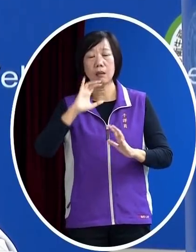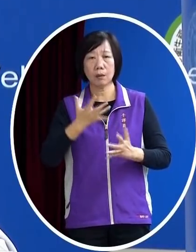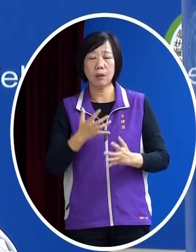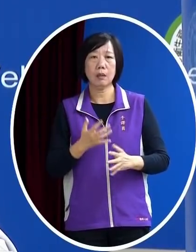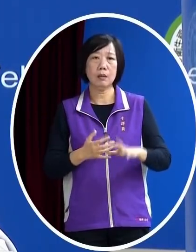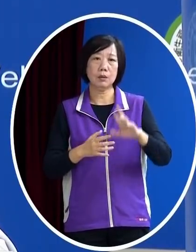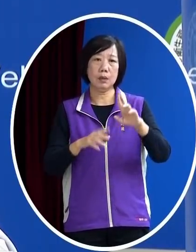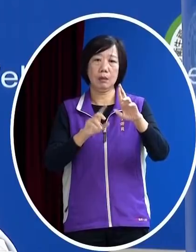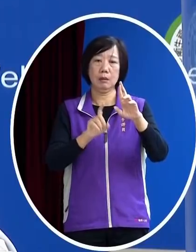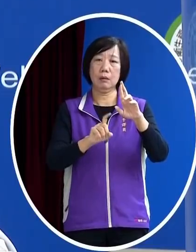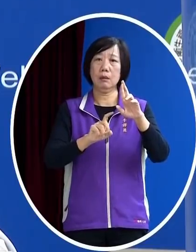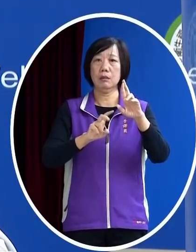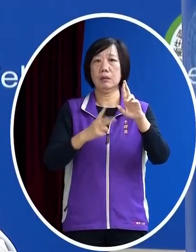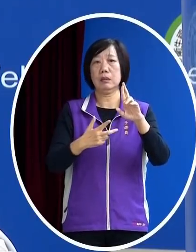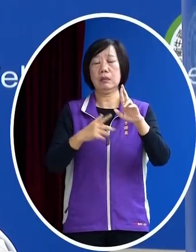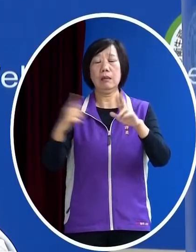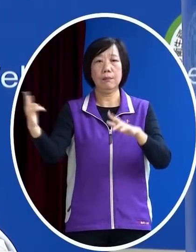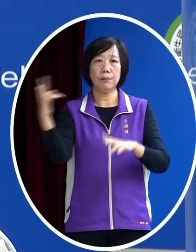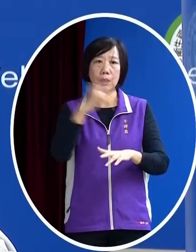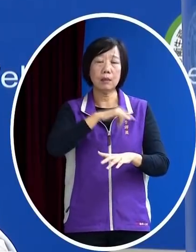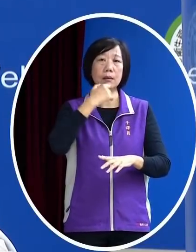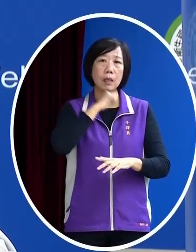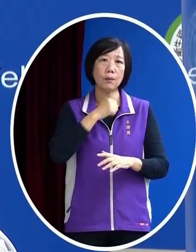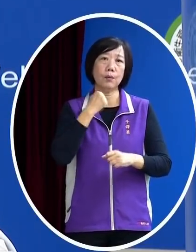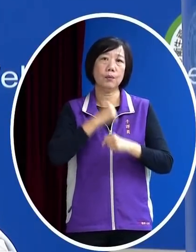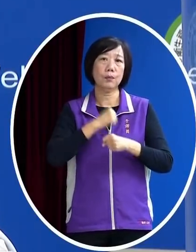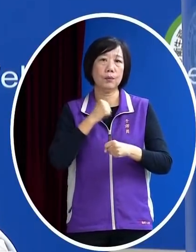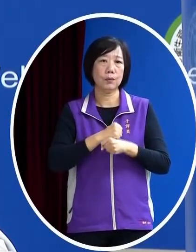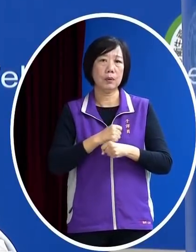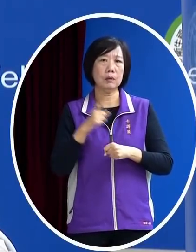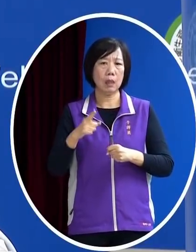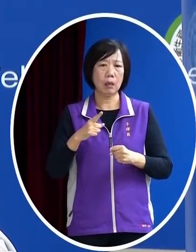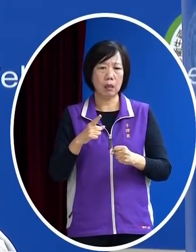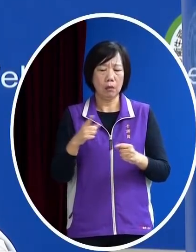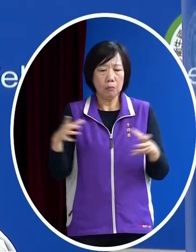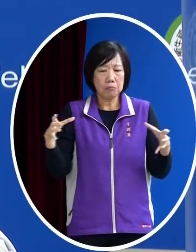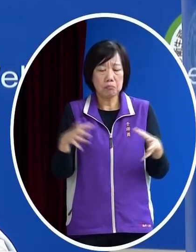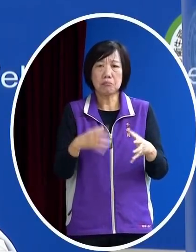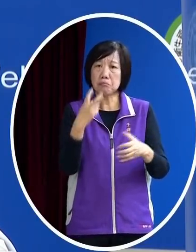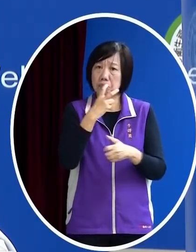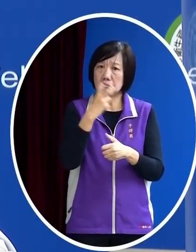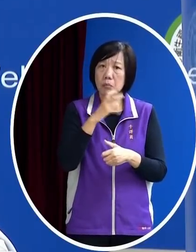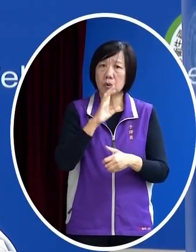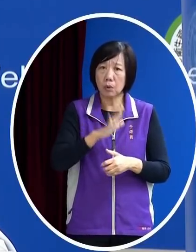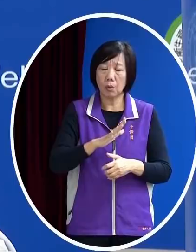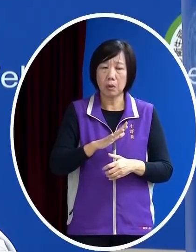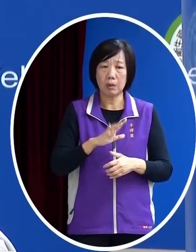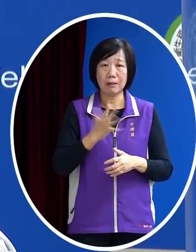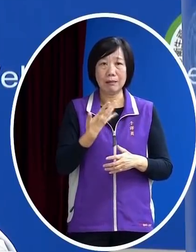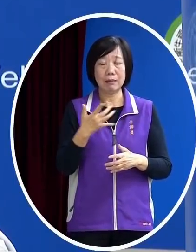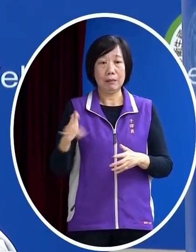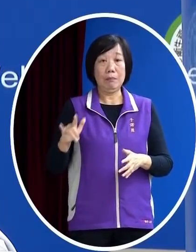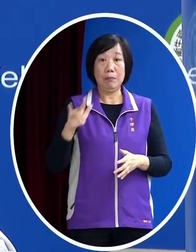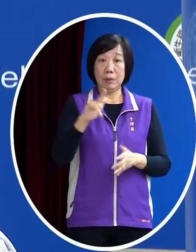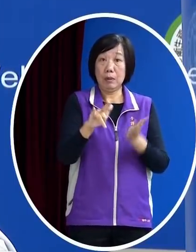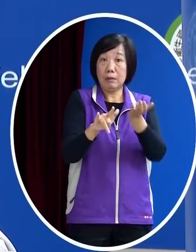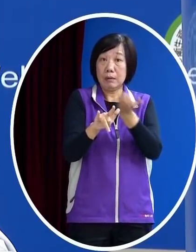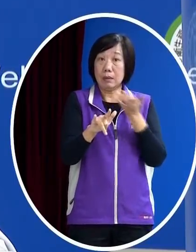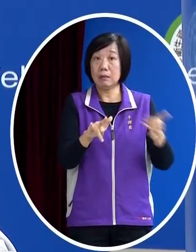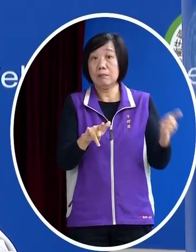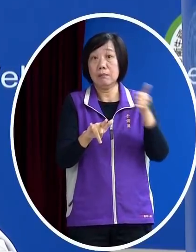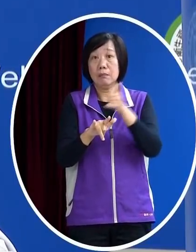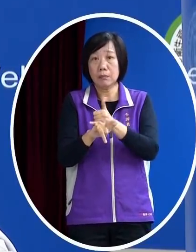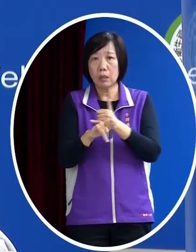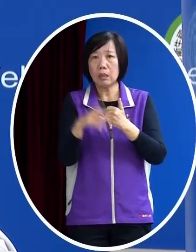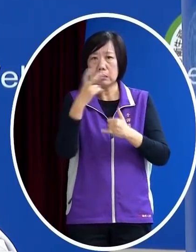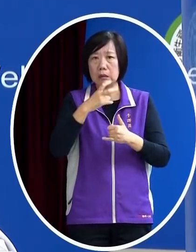12月7日来台工作，好，那他有在做集中检疫，也有登机前3日的核酸检验阴性